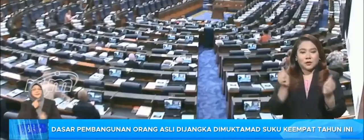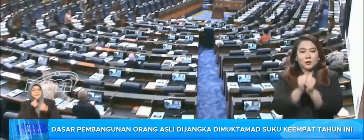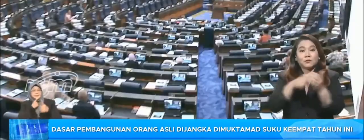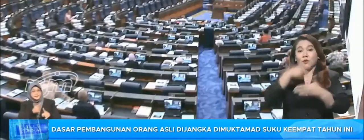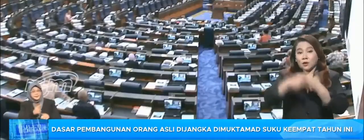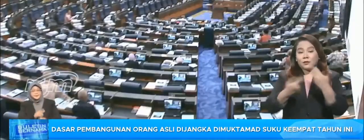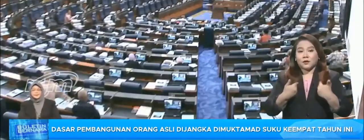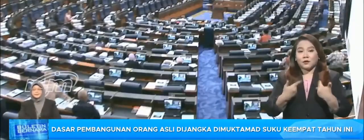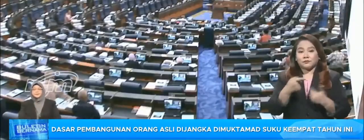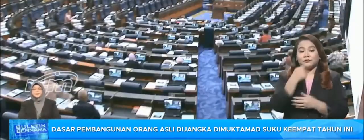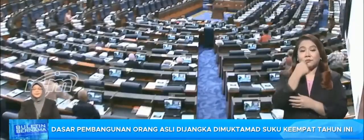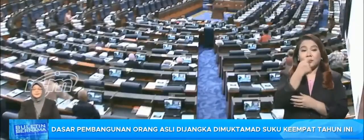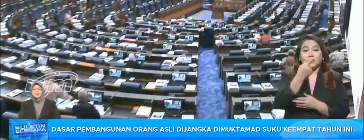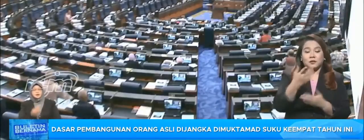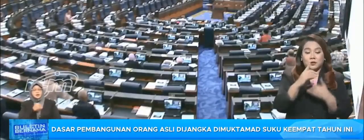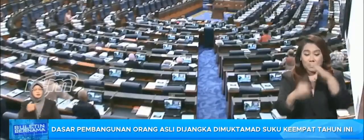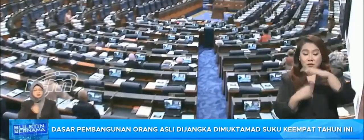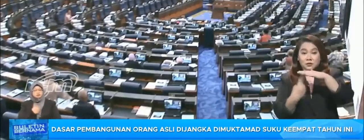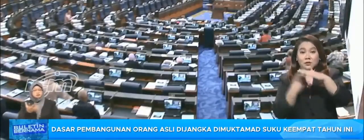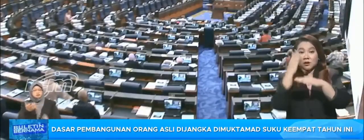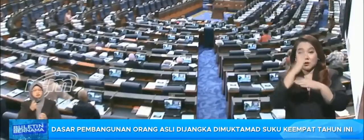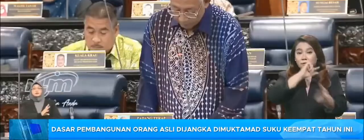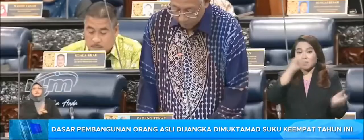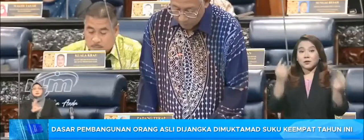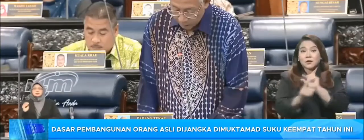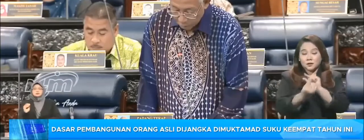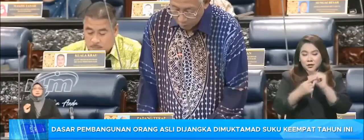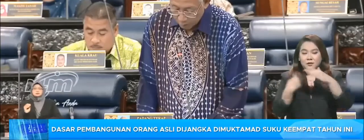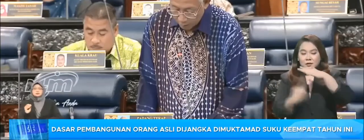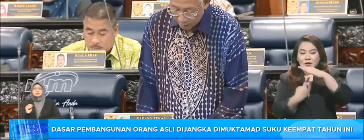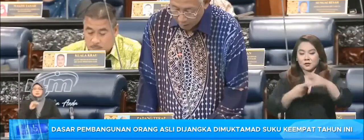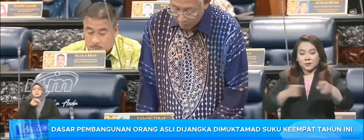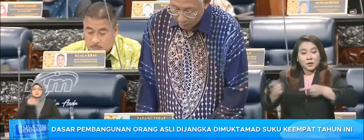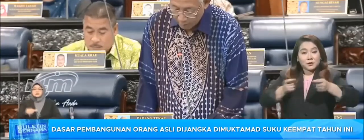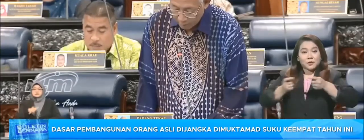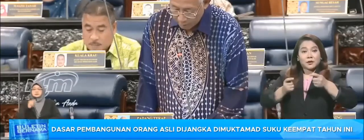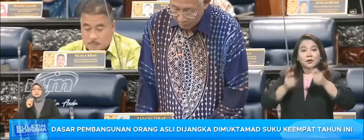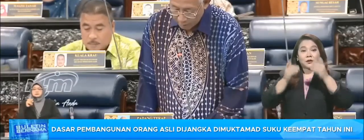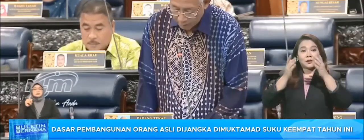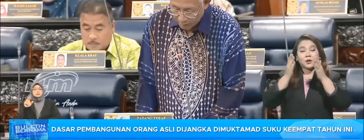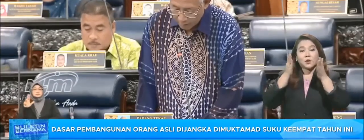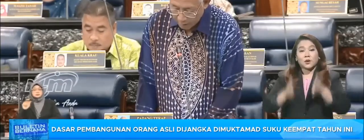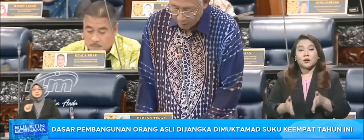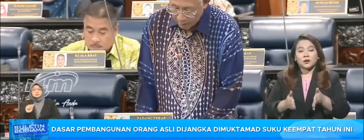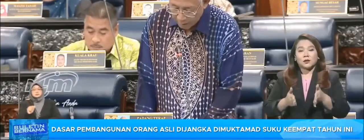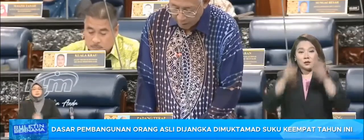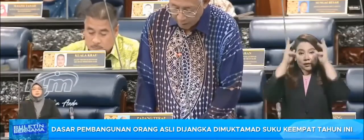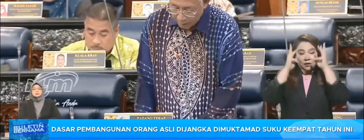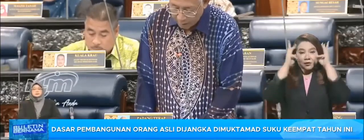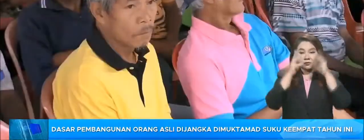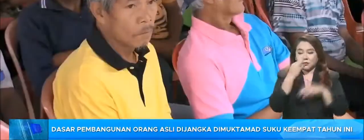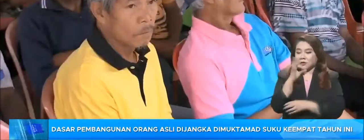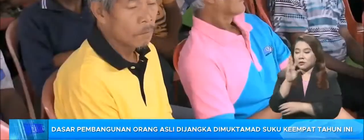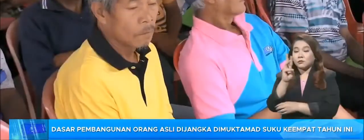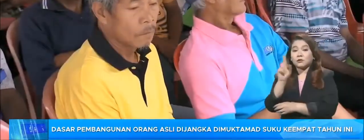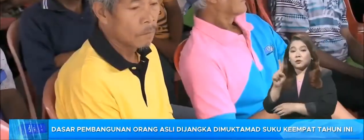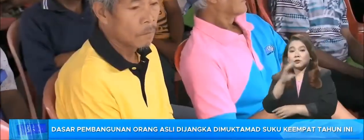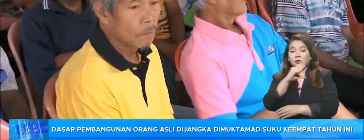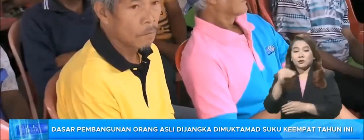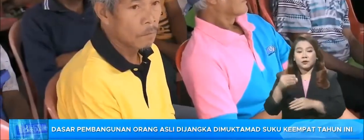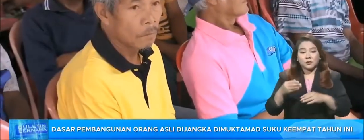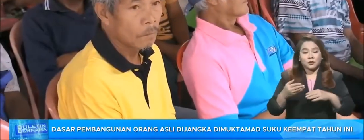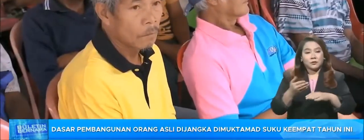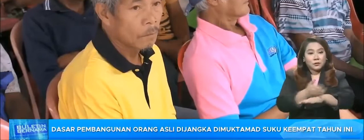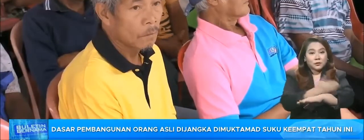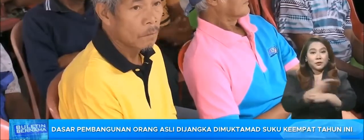Beliau berkata dasar itu akan menggantikan dasar peta Bireuen ora asli 1961 tobago dan secara